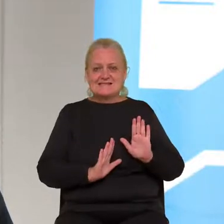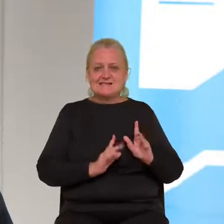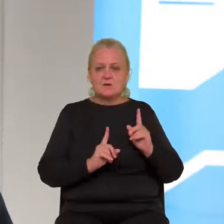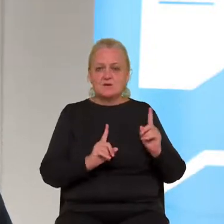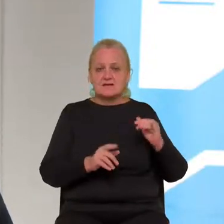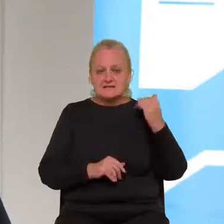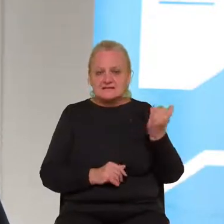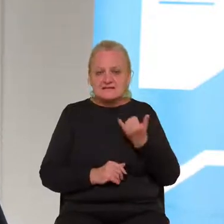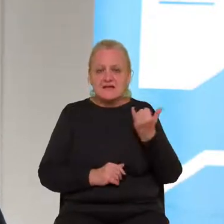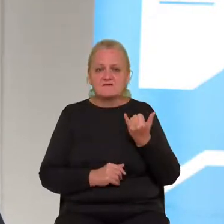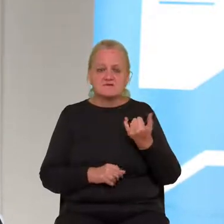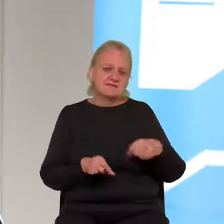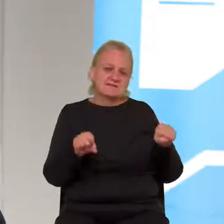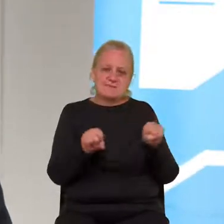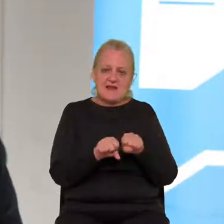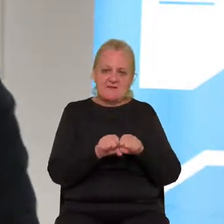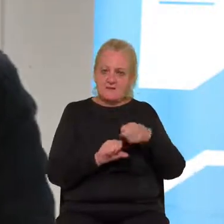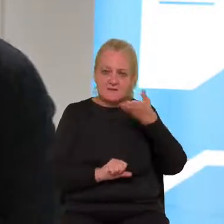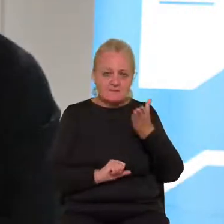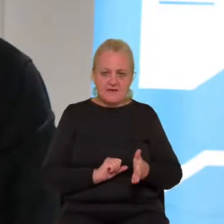zawsze będziesz niesprawiedliwy.